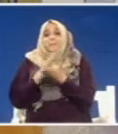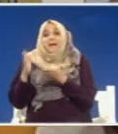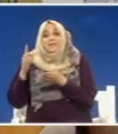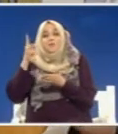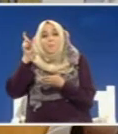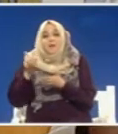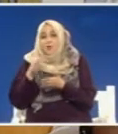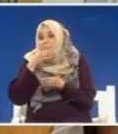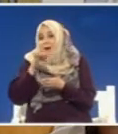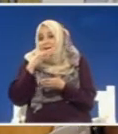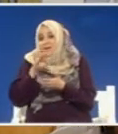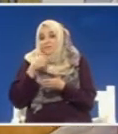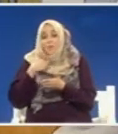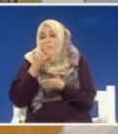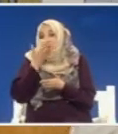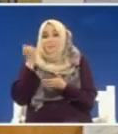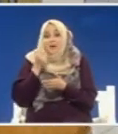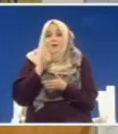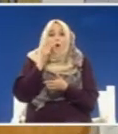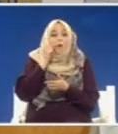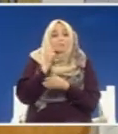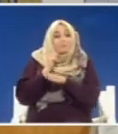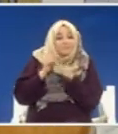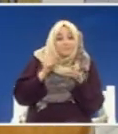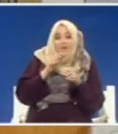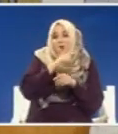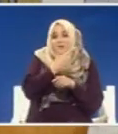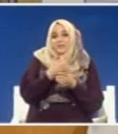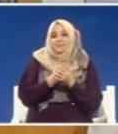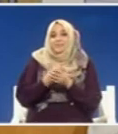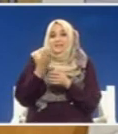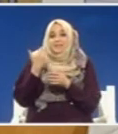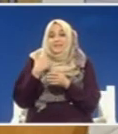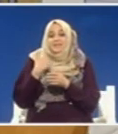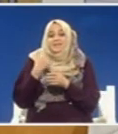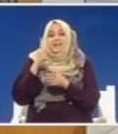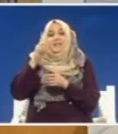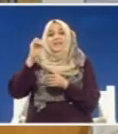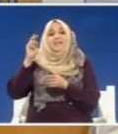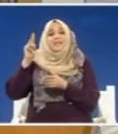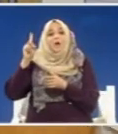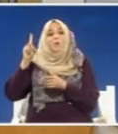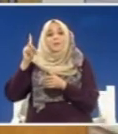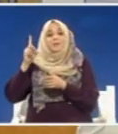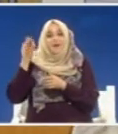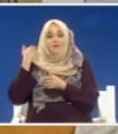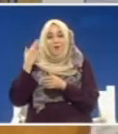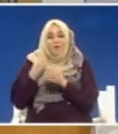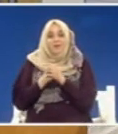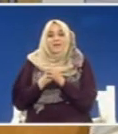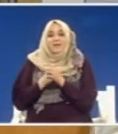من جهة واحدة. أيوة. وسيدنا داود عليه السلام حينما جاءه